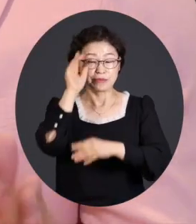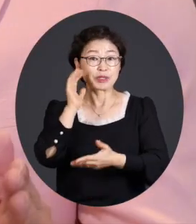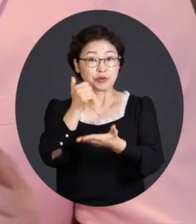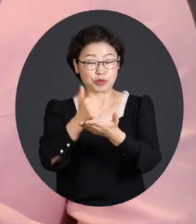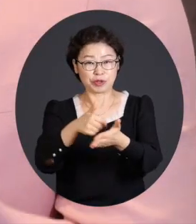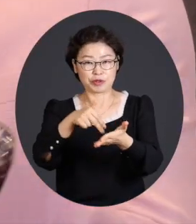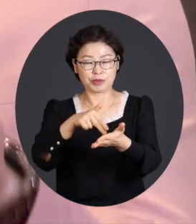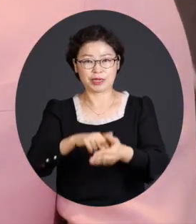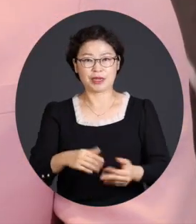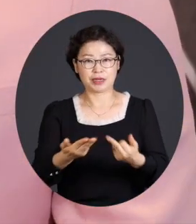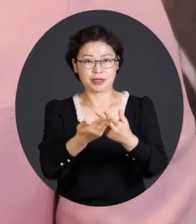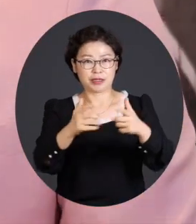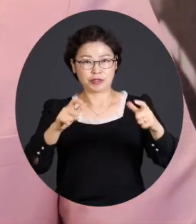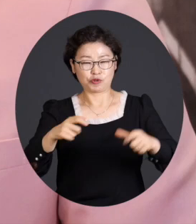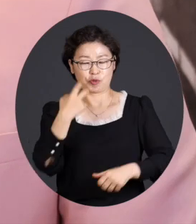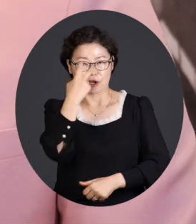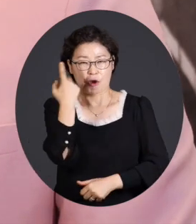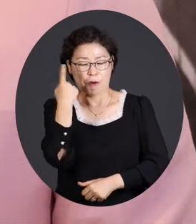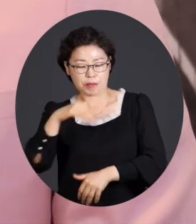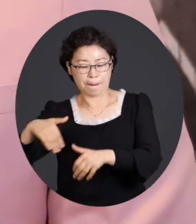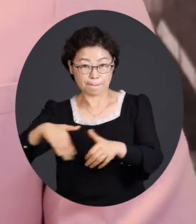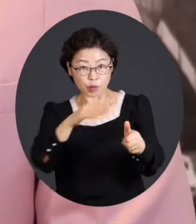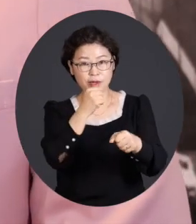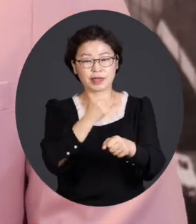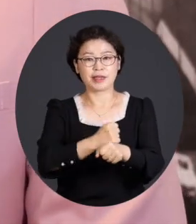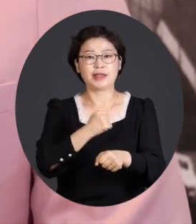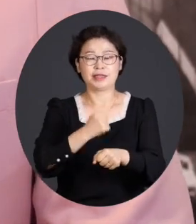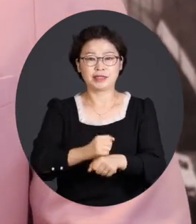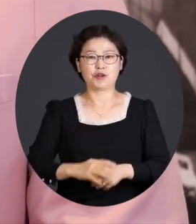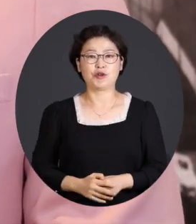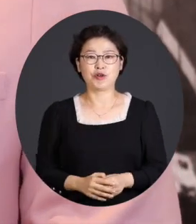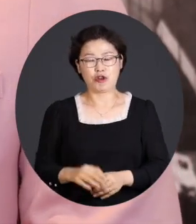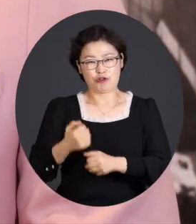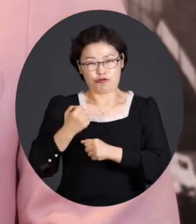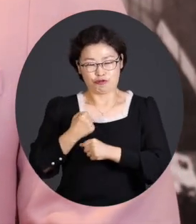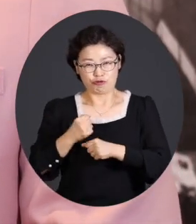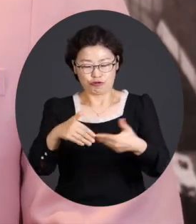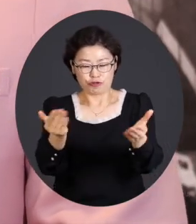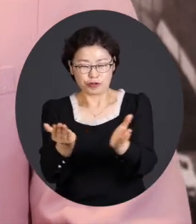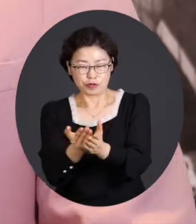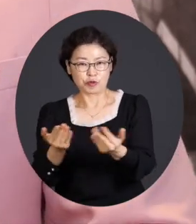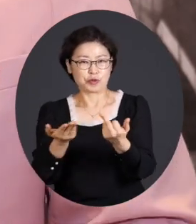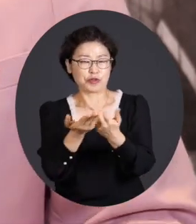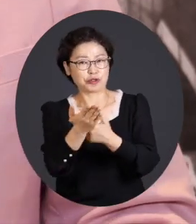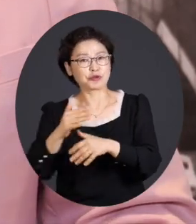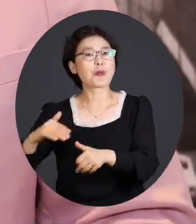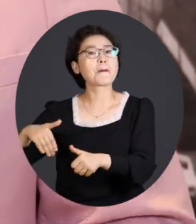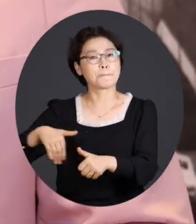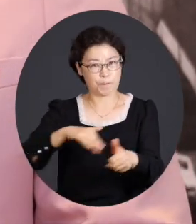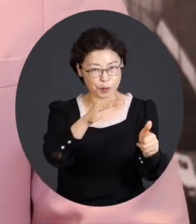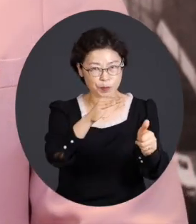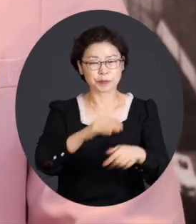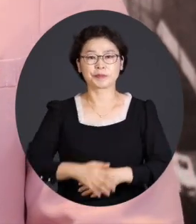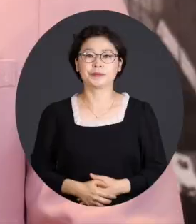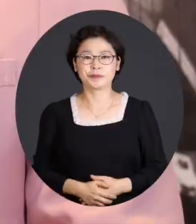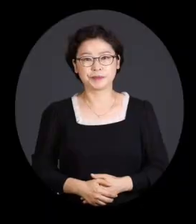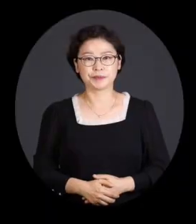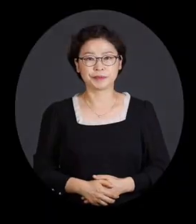이 제주에 경비사령부를 설치하고 본토의 군 병력을 제주에 내려보냅니다.